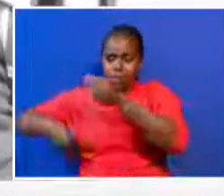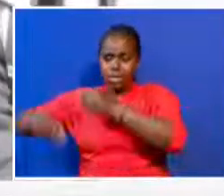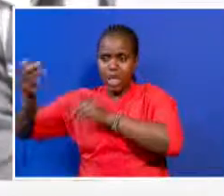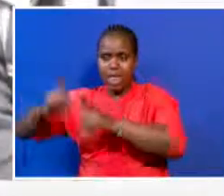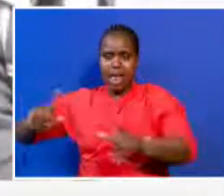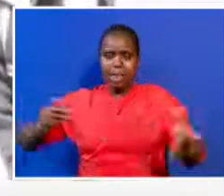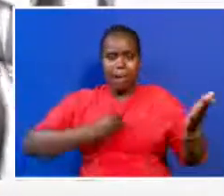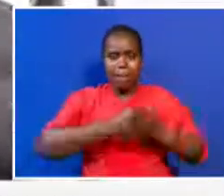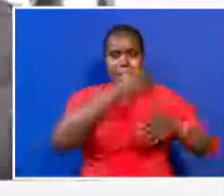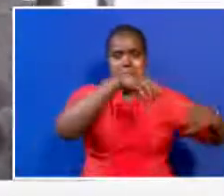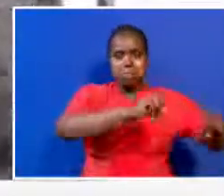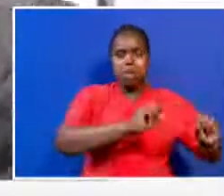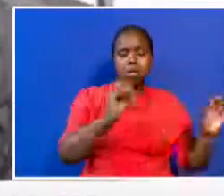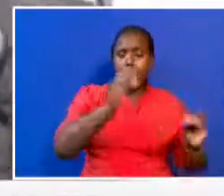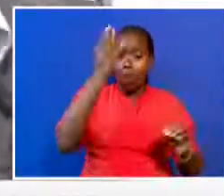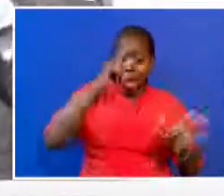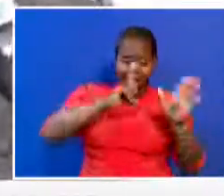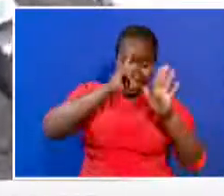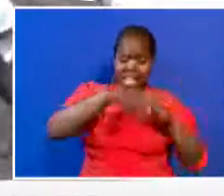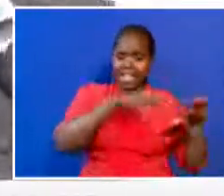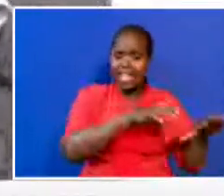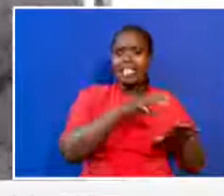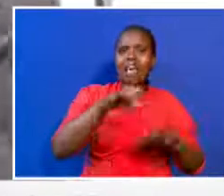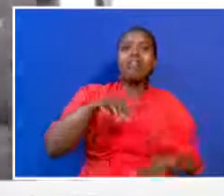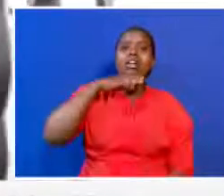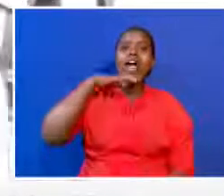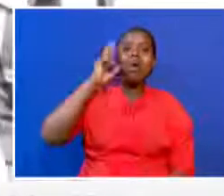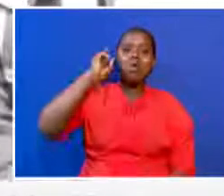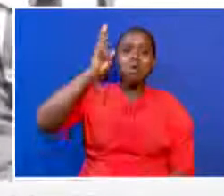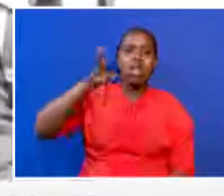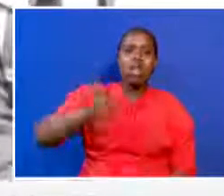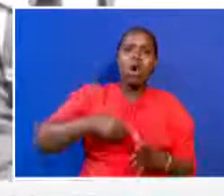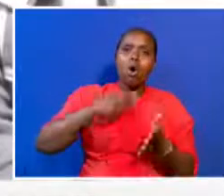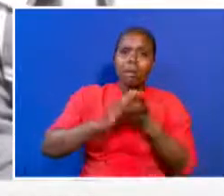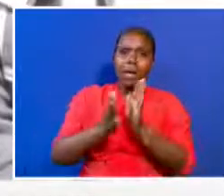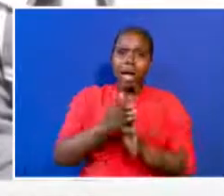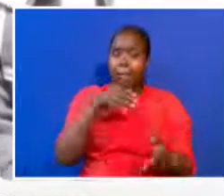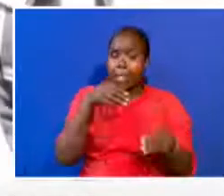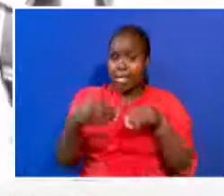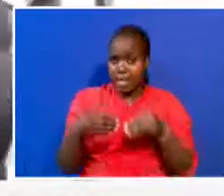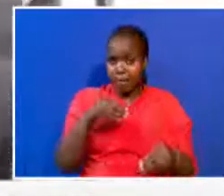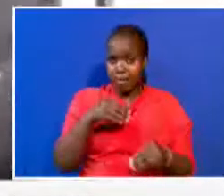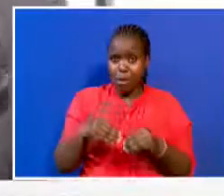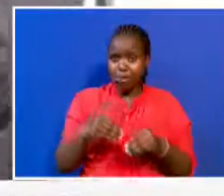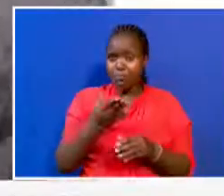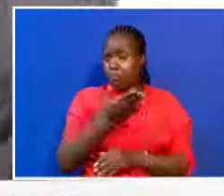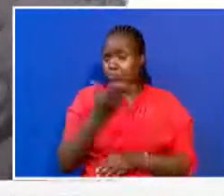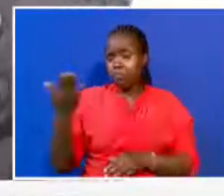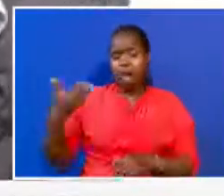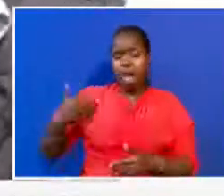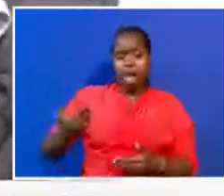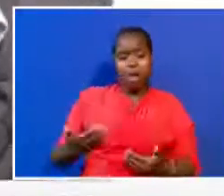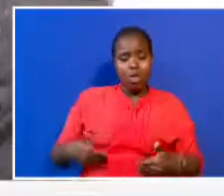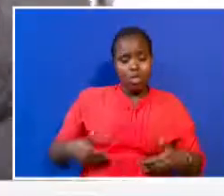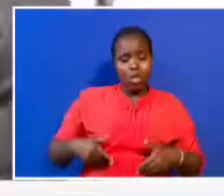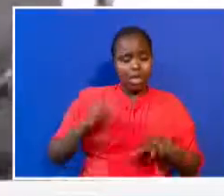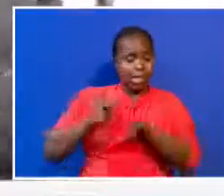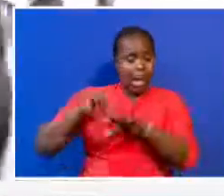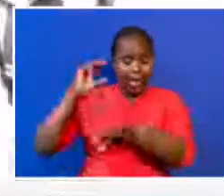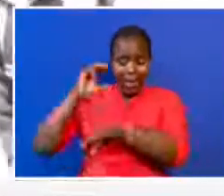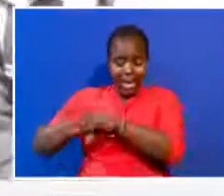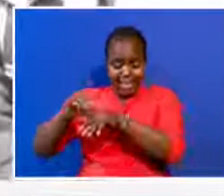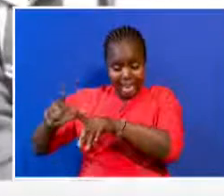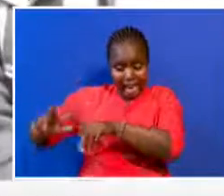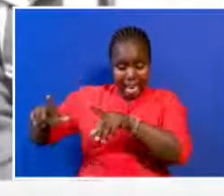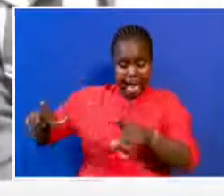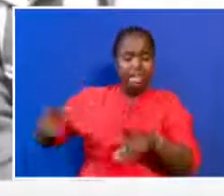pikipiki. Anakuja kuhangaika, atakufa ama alemae. Sasa vijana, tafadhali, unapopewa shamba na baba